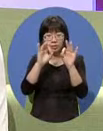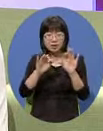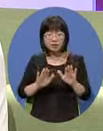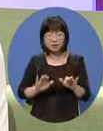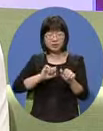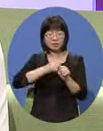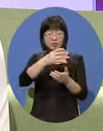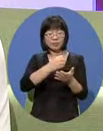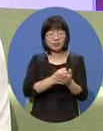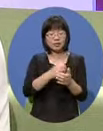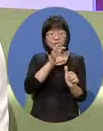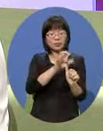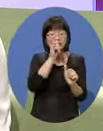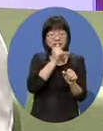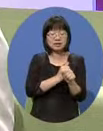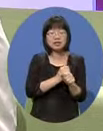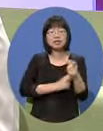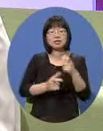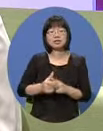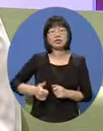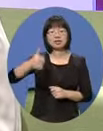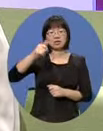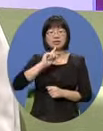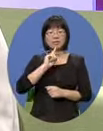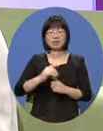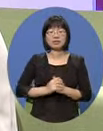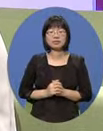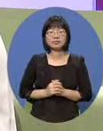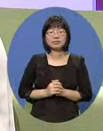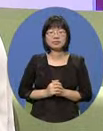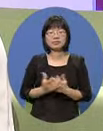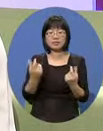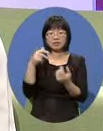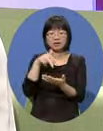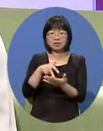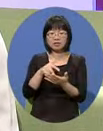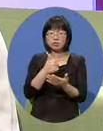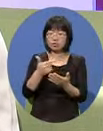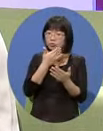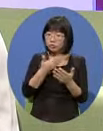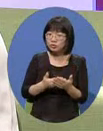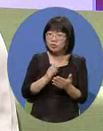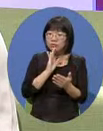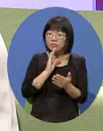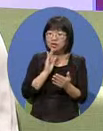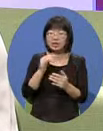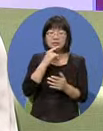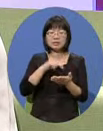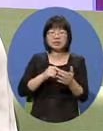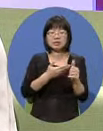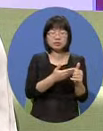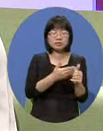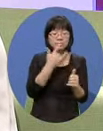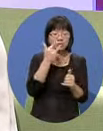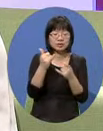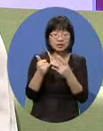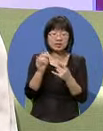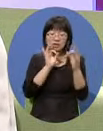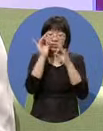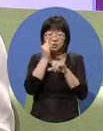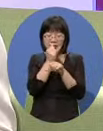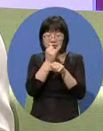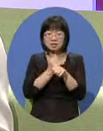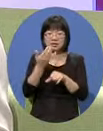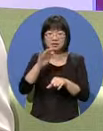지금 처벌받고 혼나는 게 훨씬 더 낫다라는 거죠. 예, 그래서 그런 면에서 굉장히 중요하고요. 그다음에 가해자 부모님께서 실수하시는 부분들이